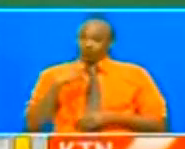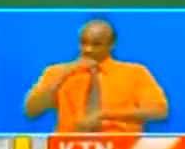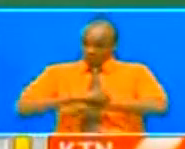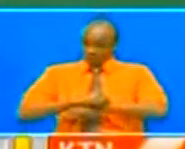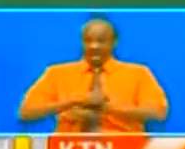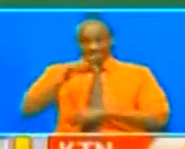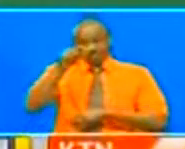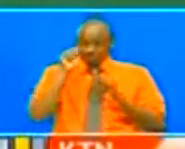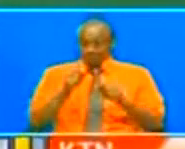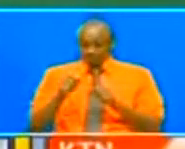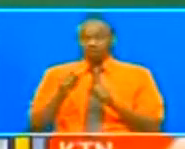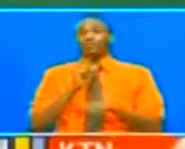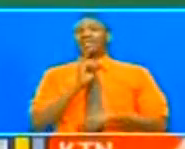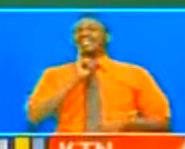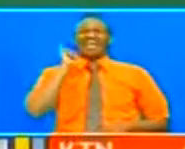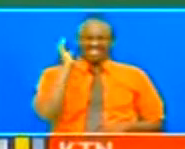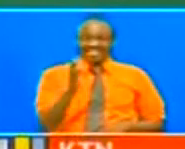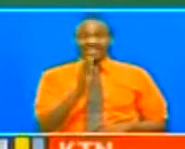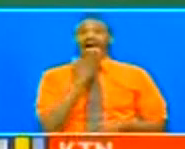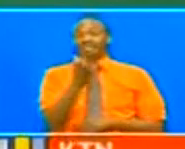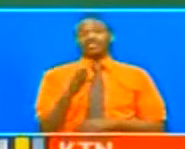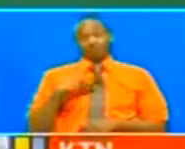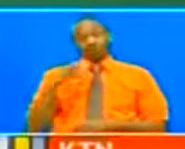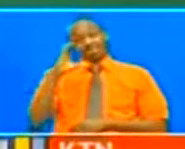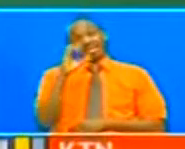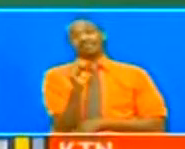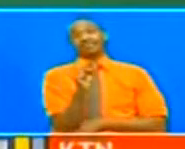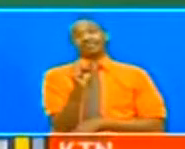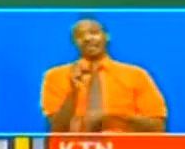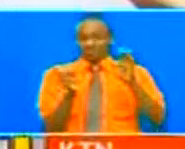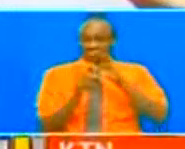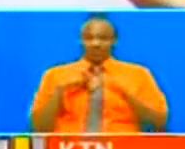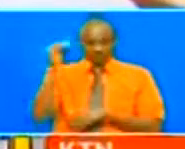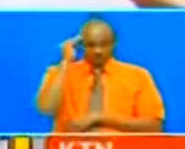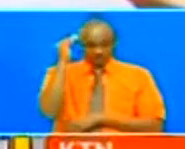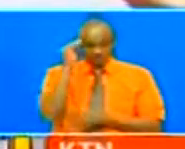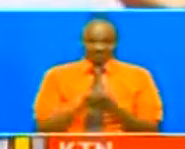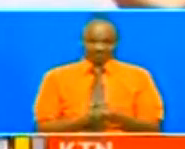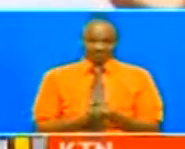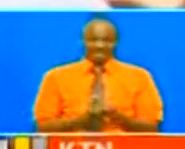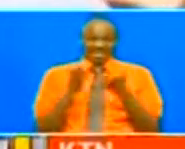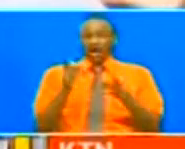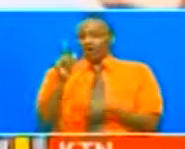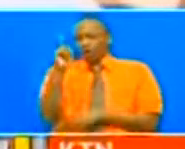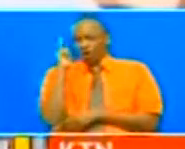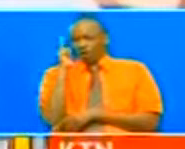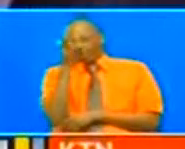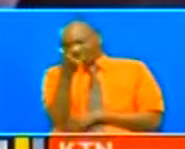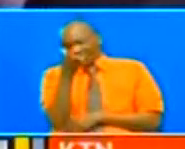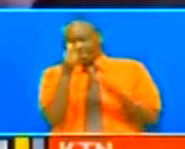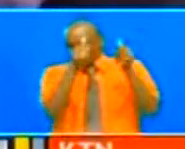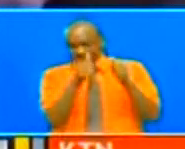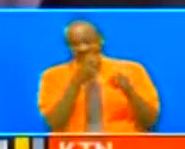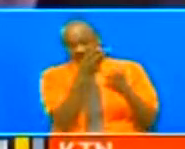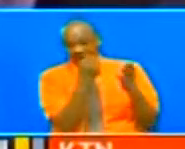and to be directly answerable to the CS, the Minister of Education. Baadhi ya sheria zilizotajwa katika notisi